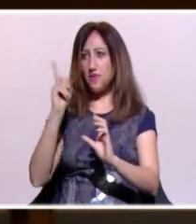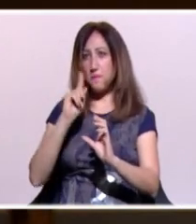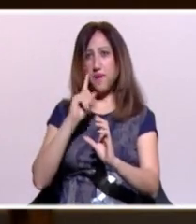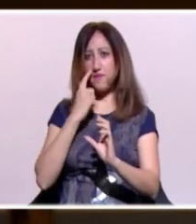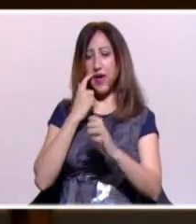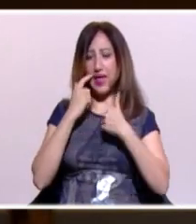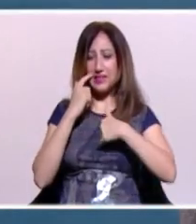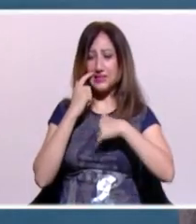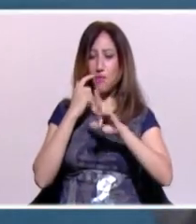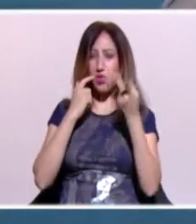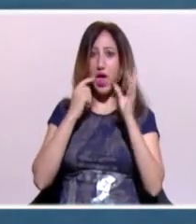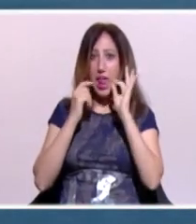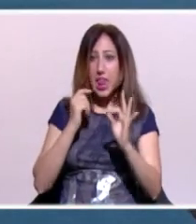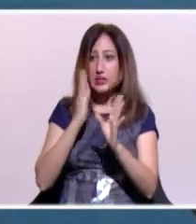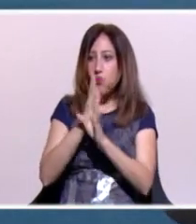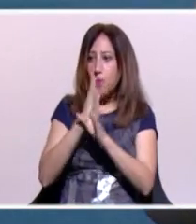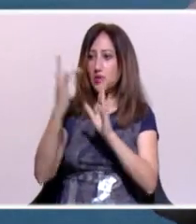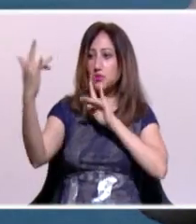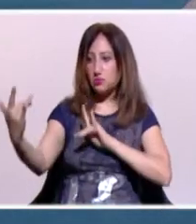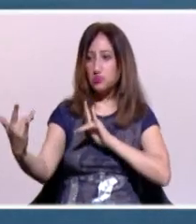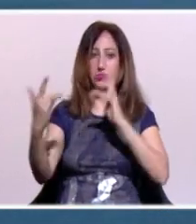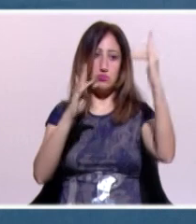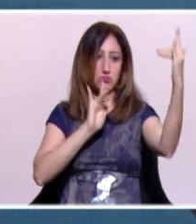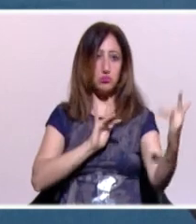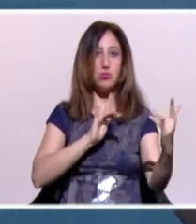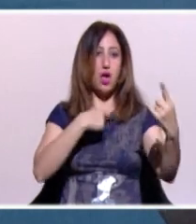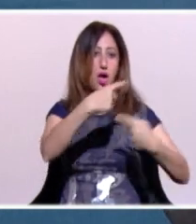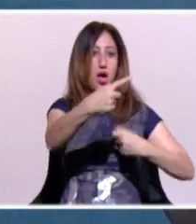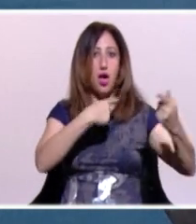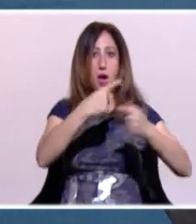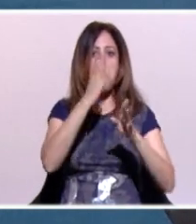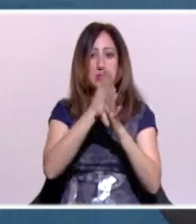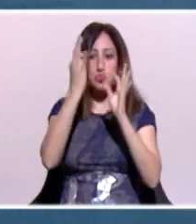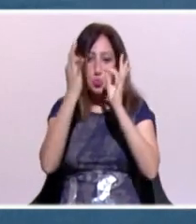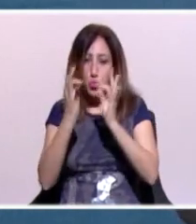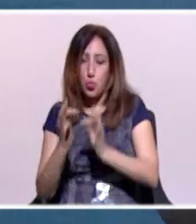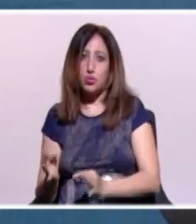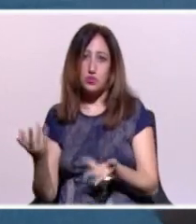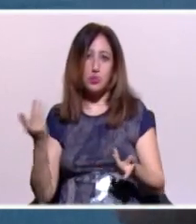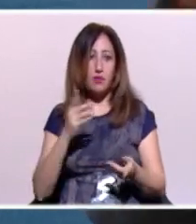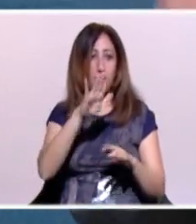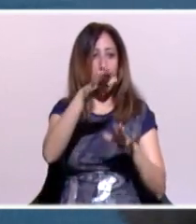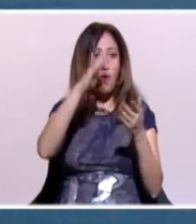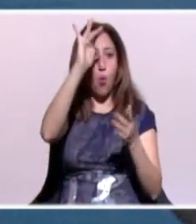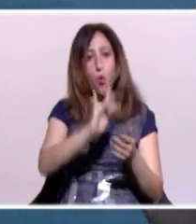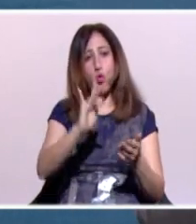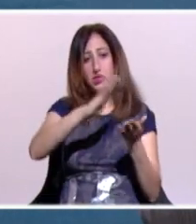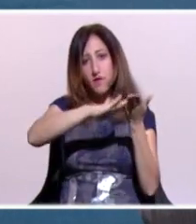بالظبط كده طبعا. والممثل بيديني يعني، خالد كان بيديني وهو مش موجود، وانا كنت بدي لخالد او